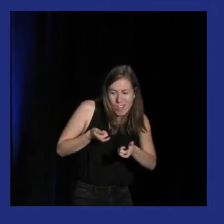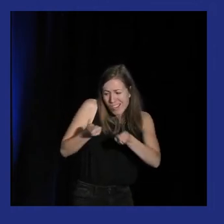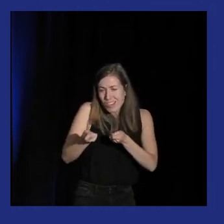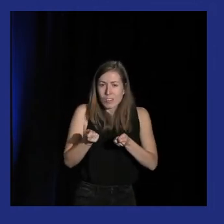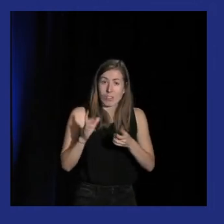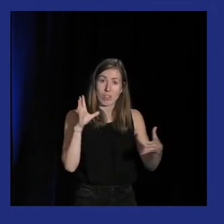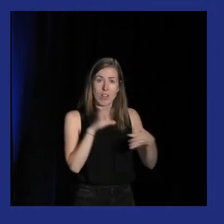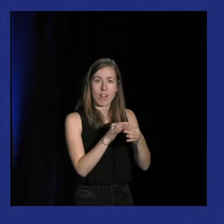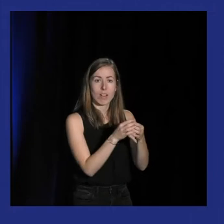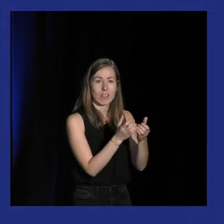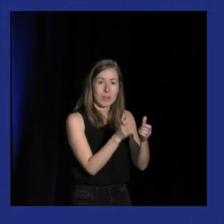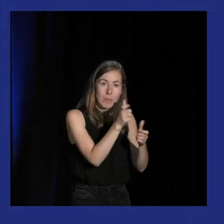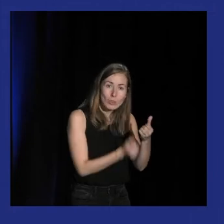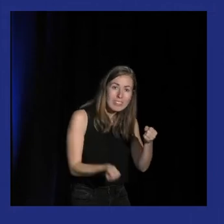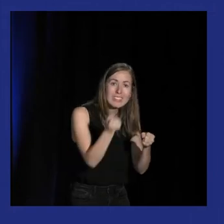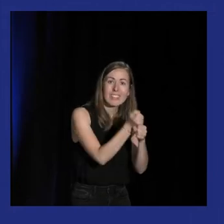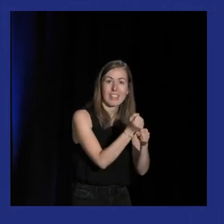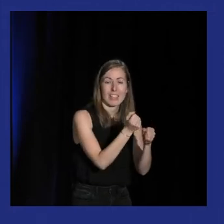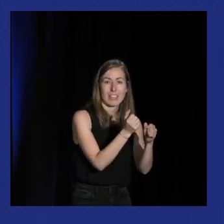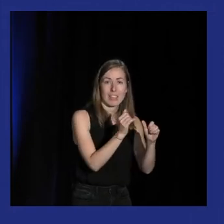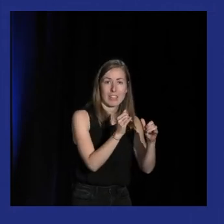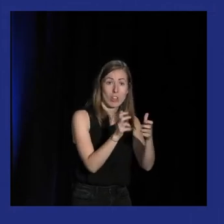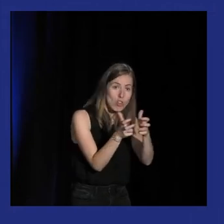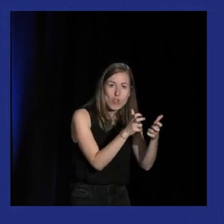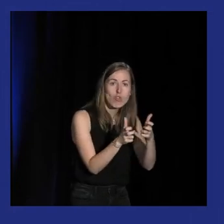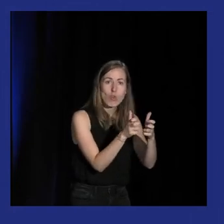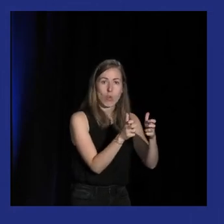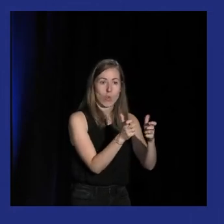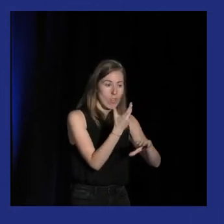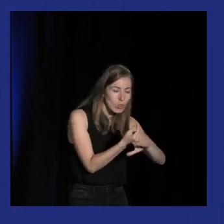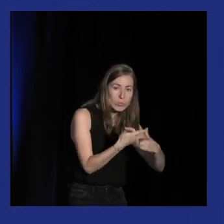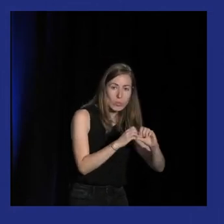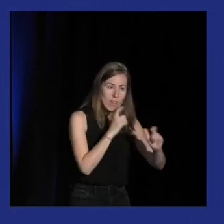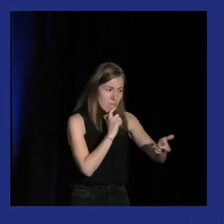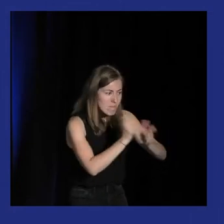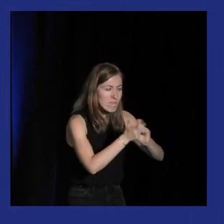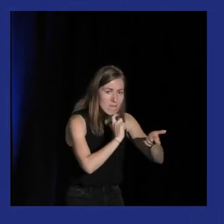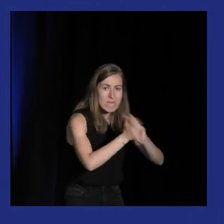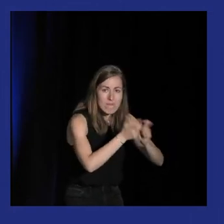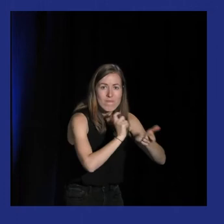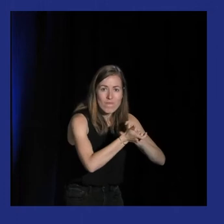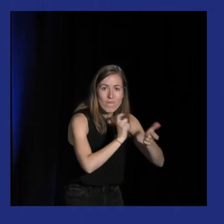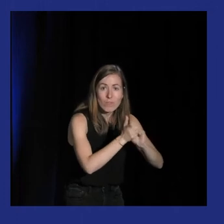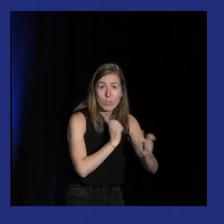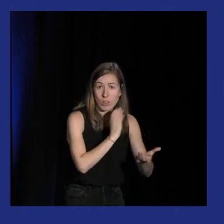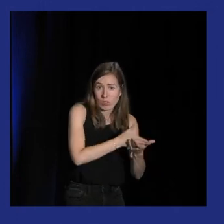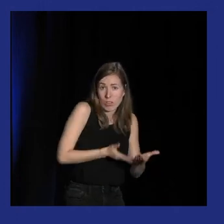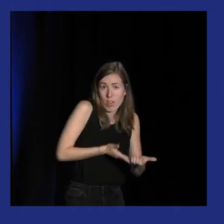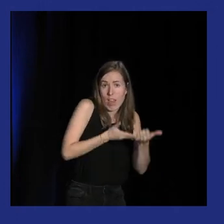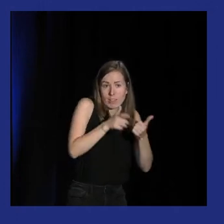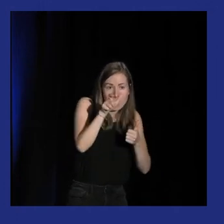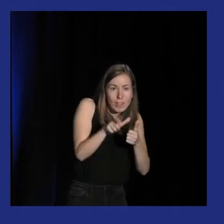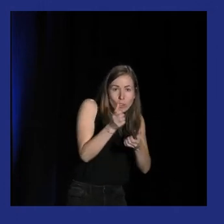ou avec l'éditeur du jeu dans les premières étapes de son développement pour l'aider à trouver le bon